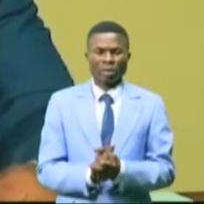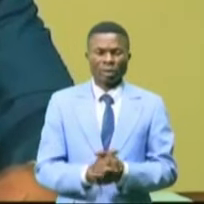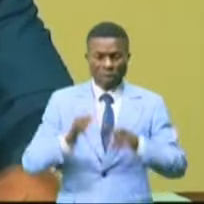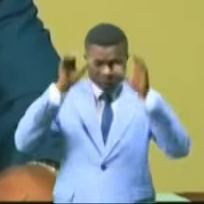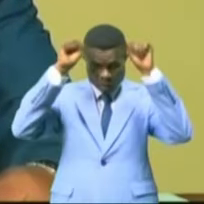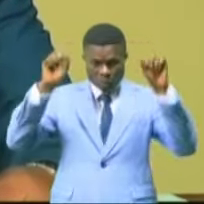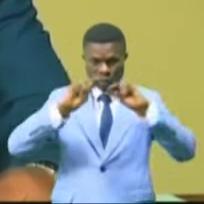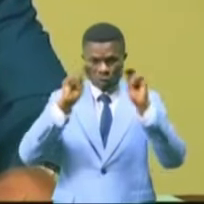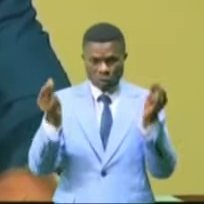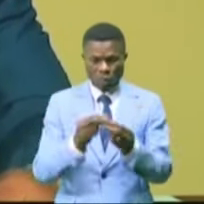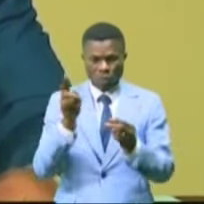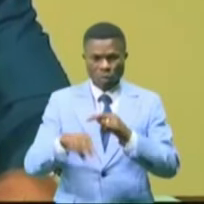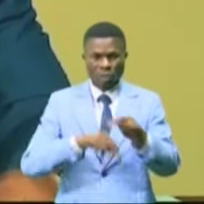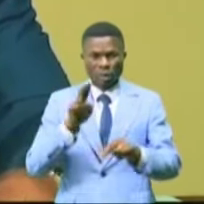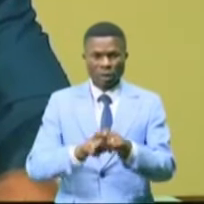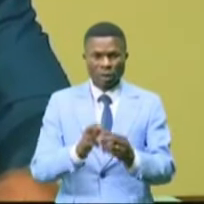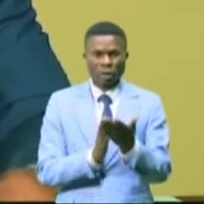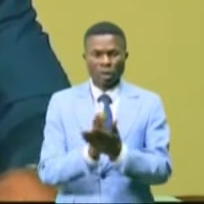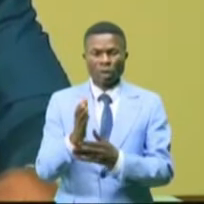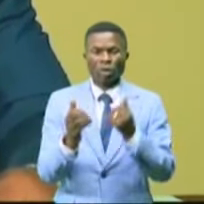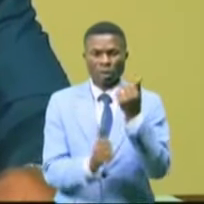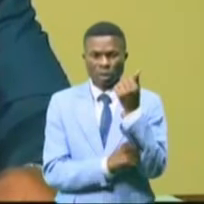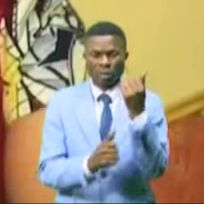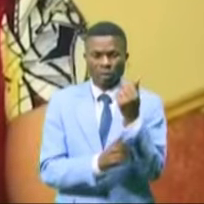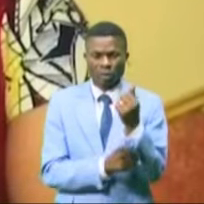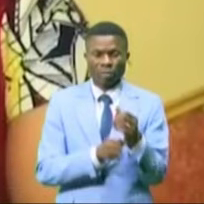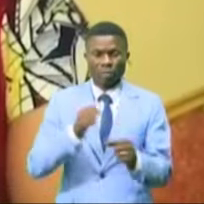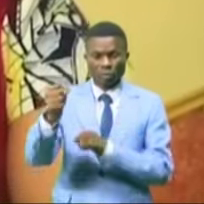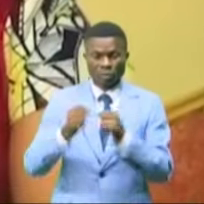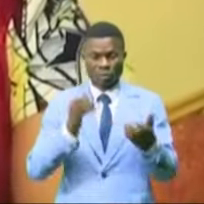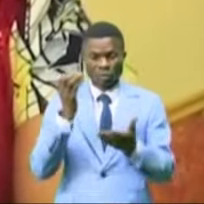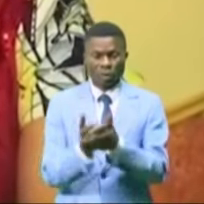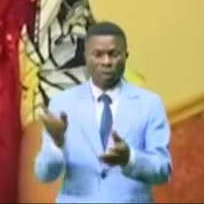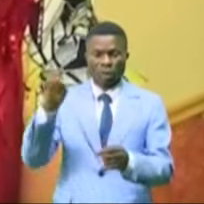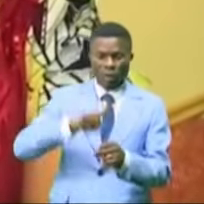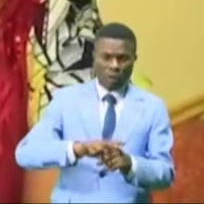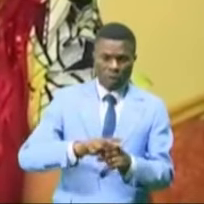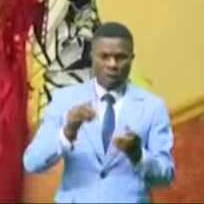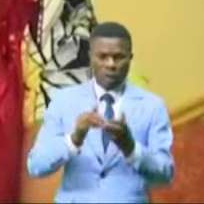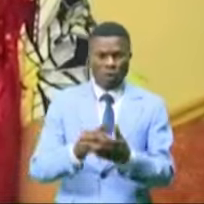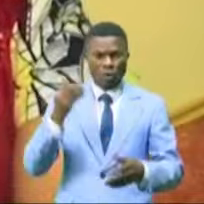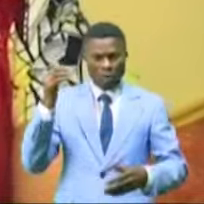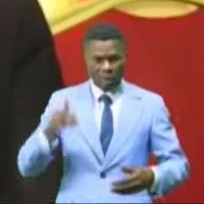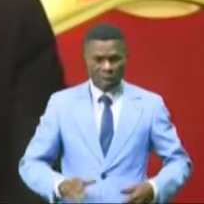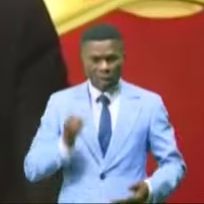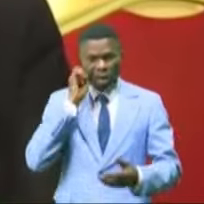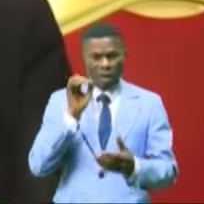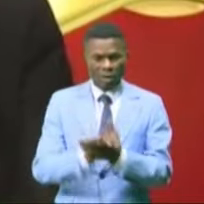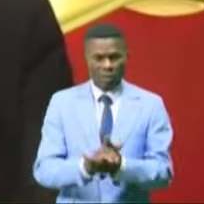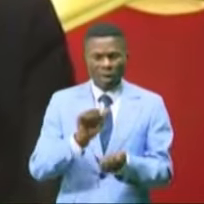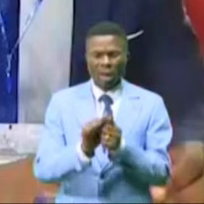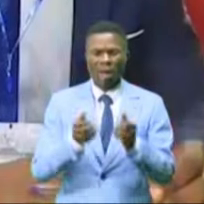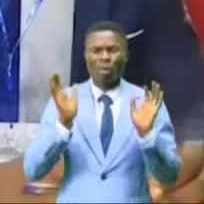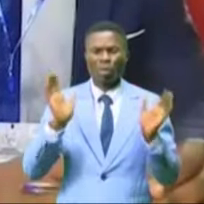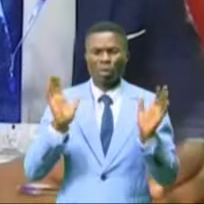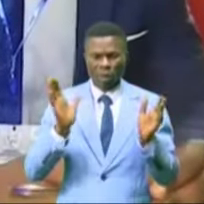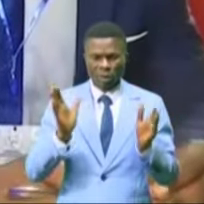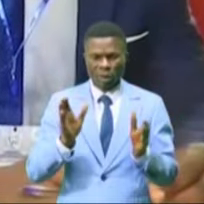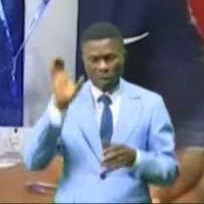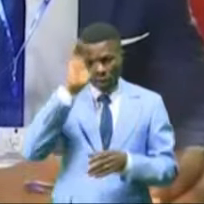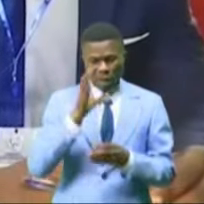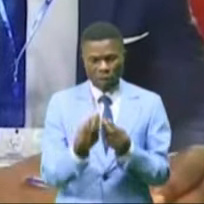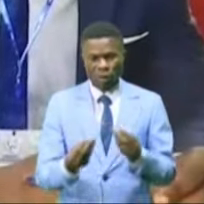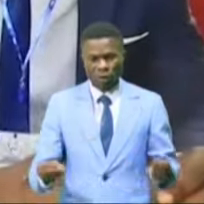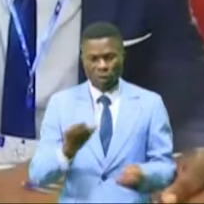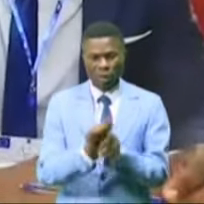de la Commission nationale des droits de l'homme, pense que la lutte contre les violences basées sur le genre reste un défi majeur à prendre en compte